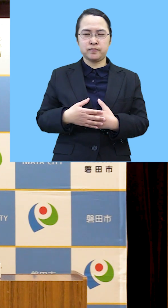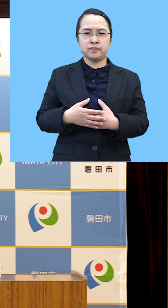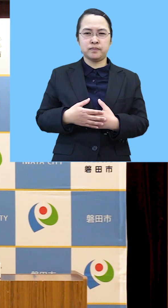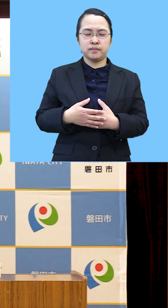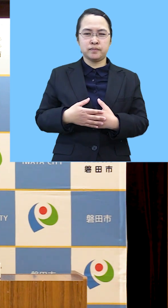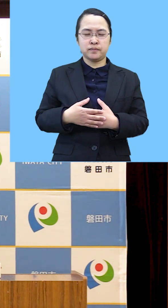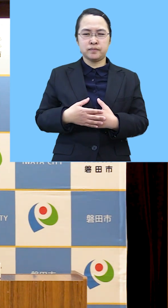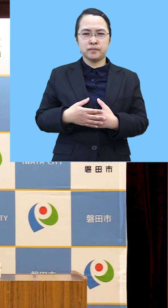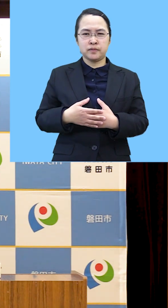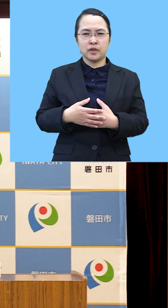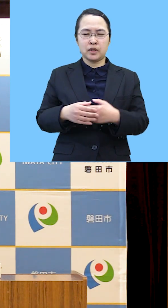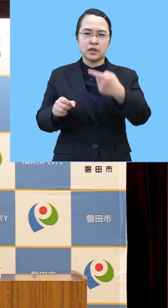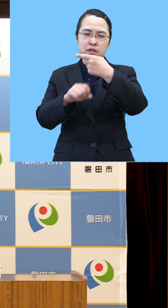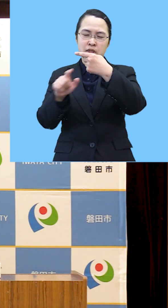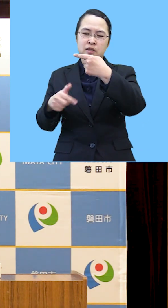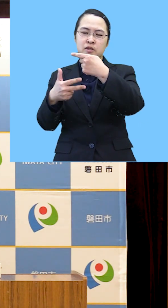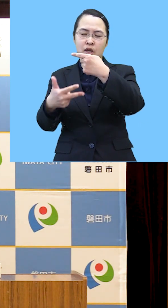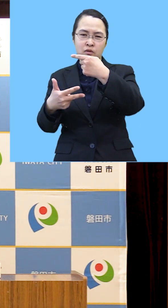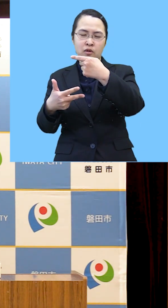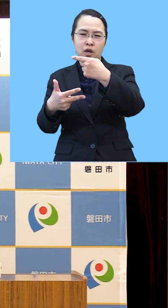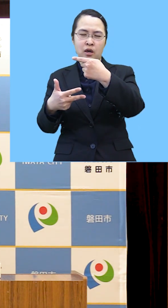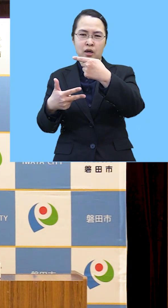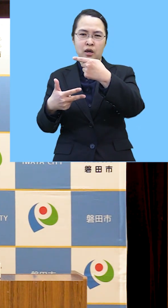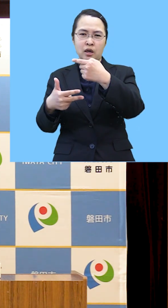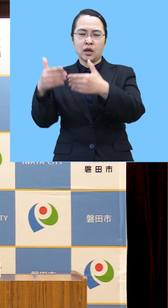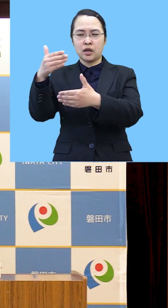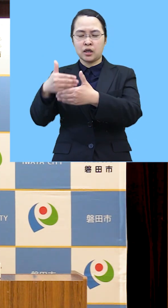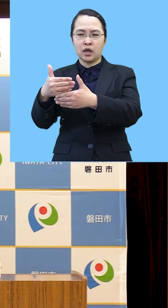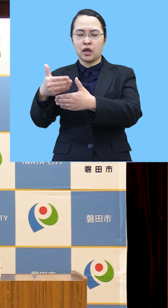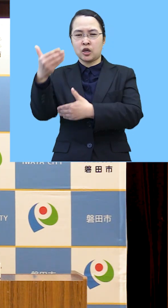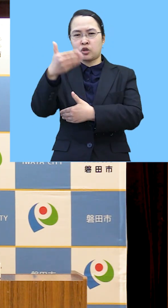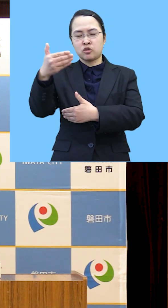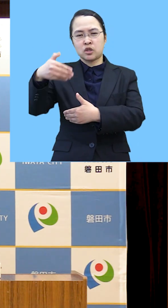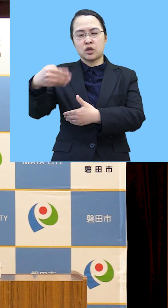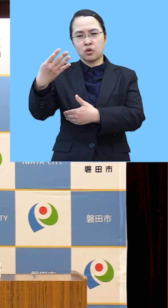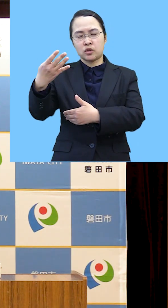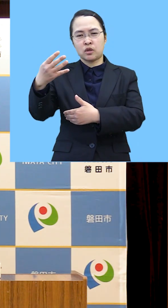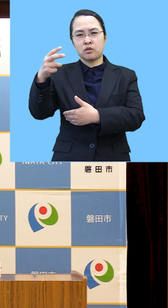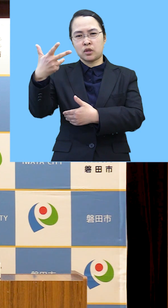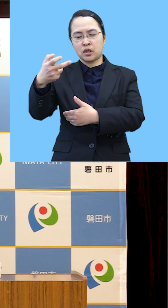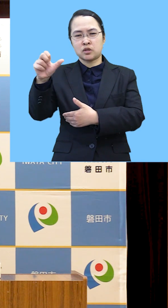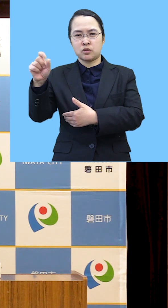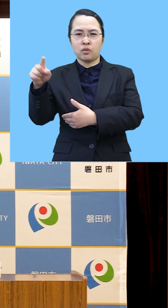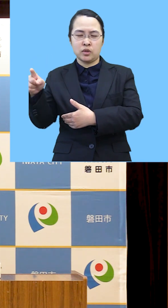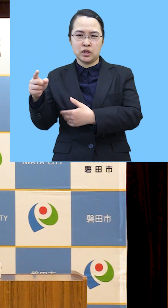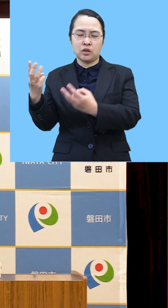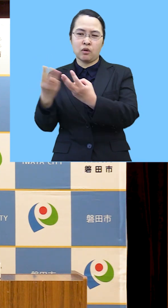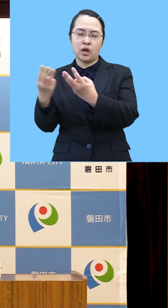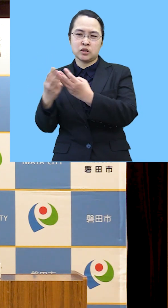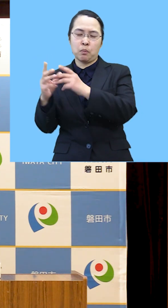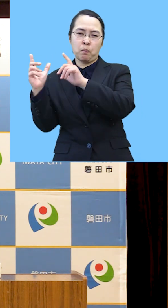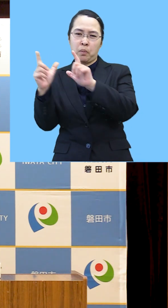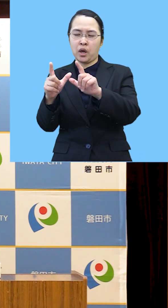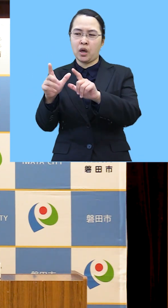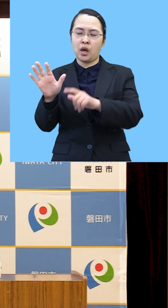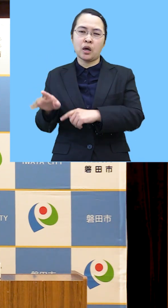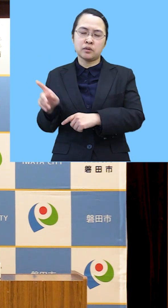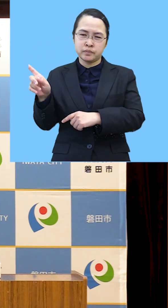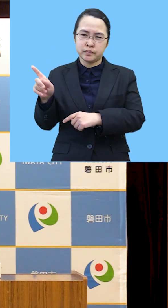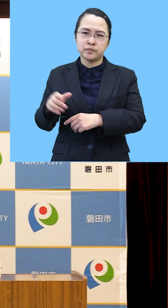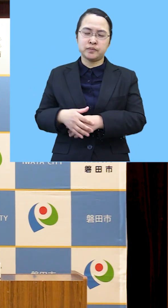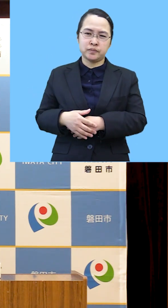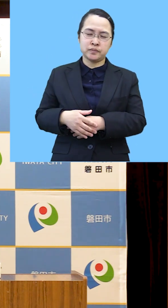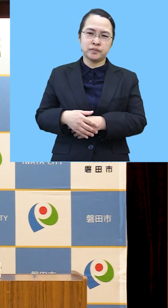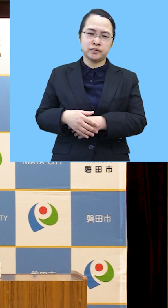持ち合わせていませんけれども、1月の7日に県は9475人という数字が出ておりまして、